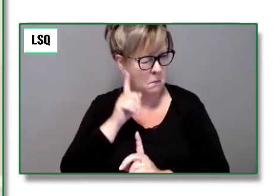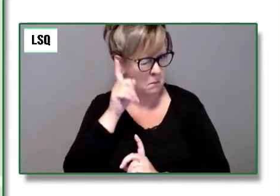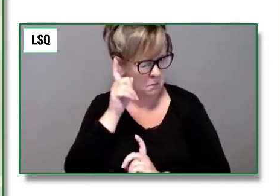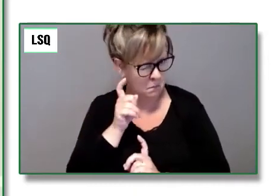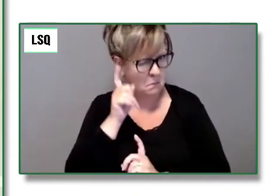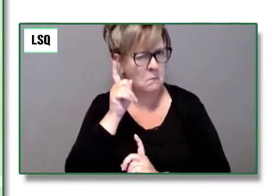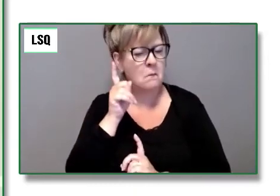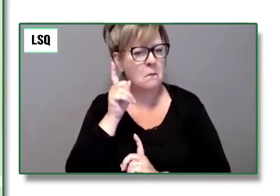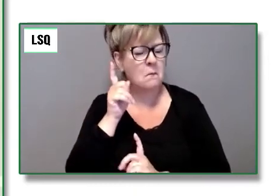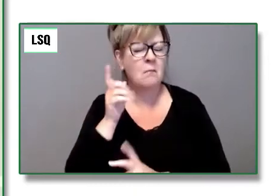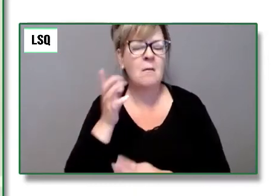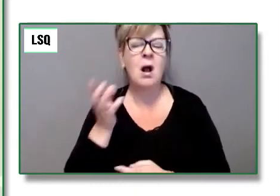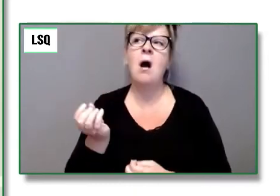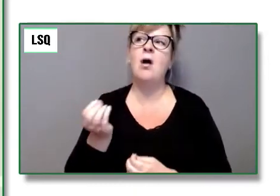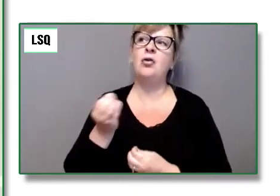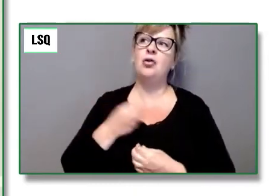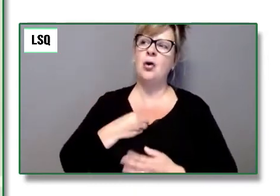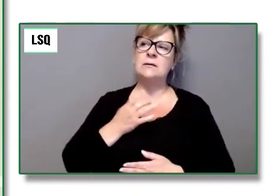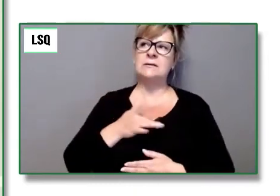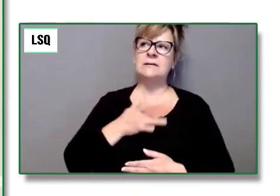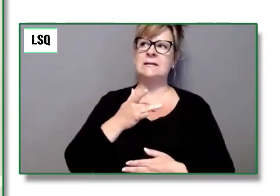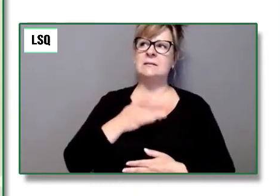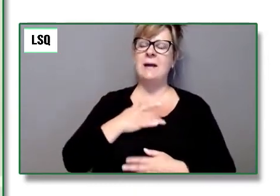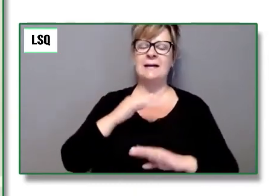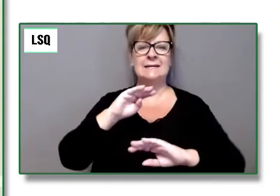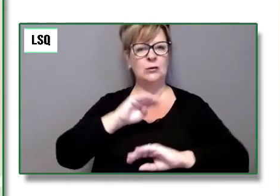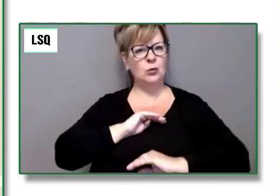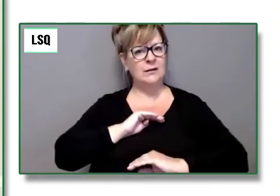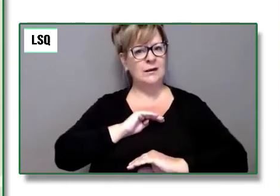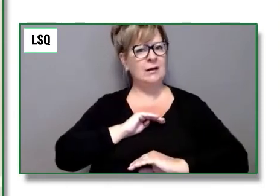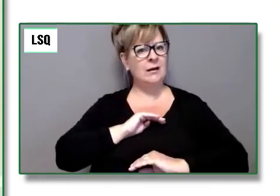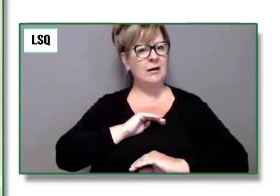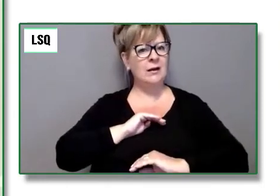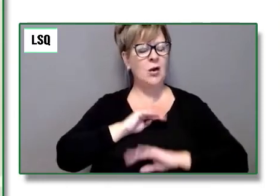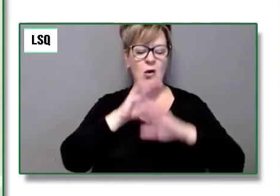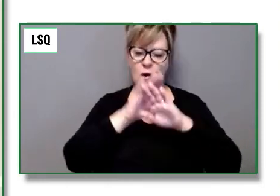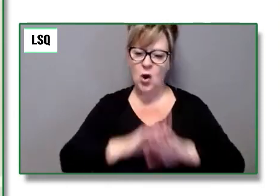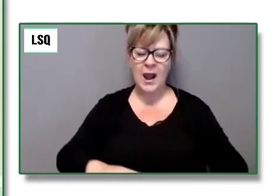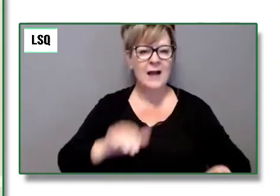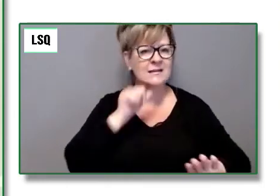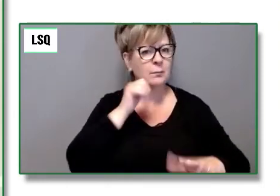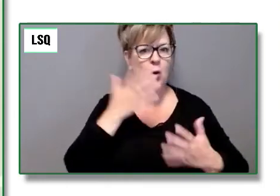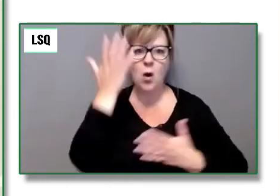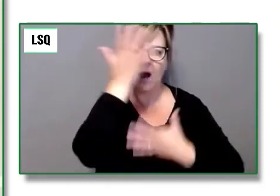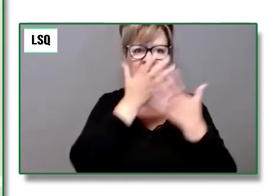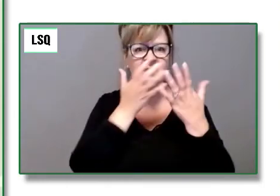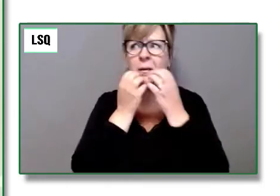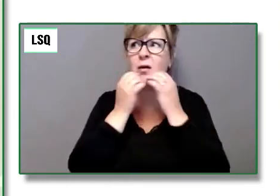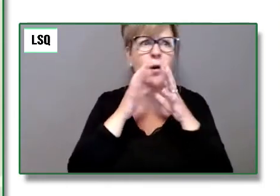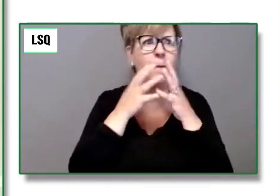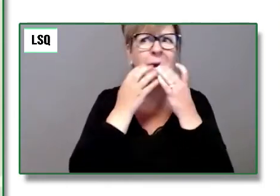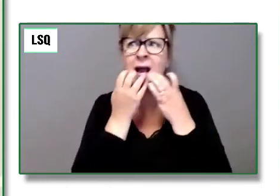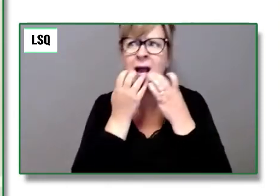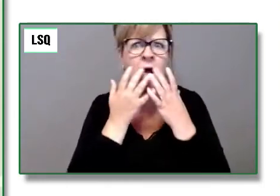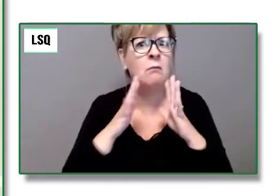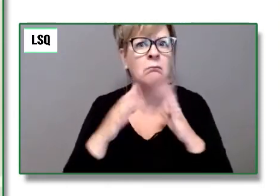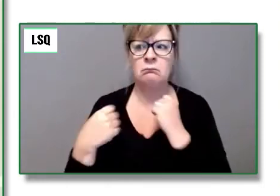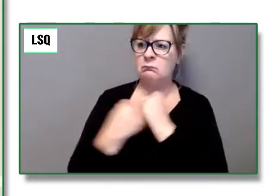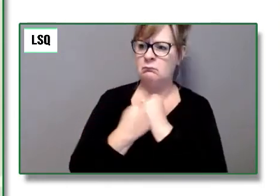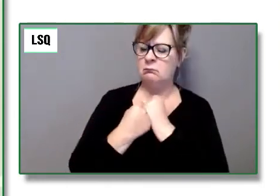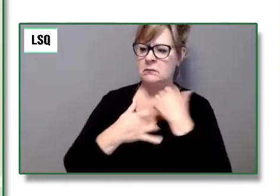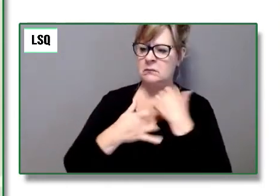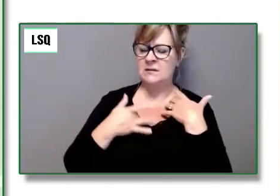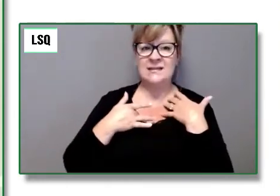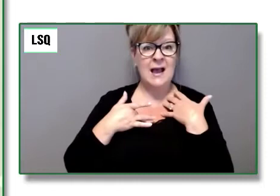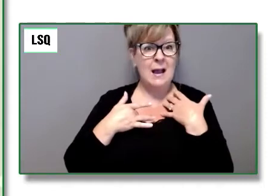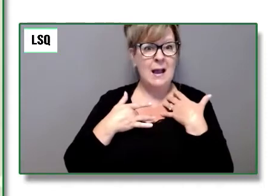chose simplement de silencieux, alors que quelqu'un, par exemple,